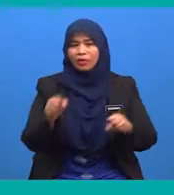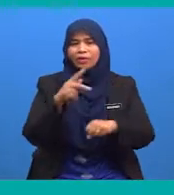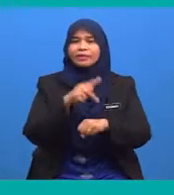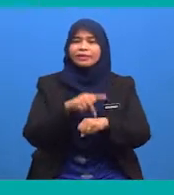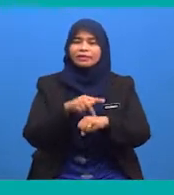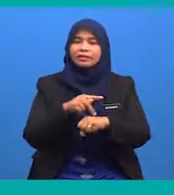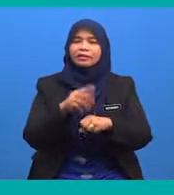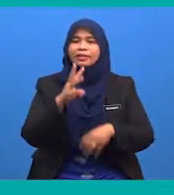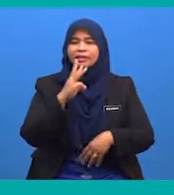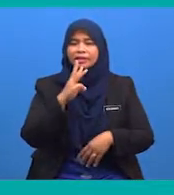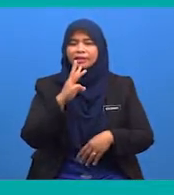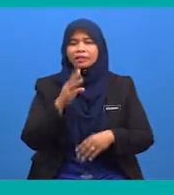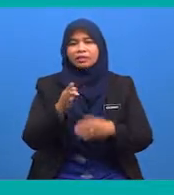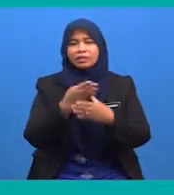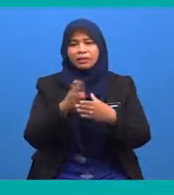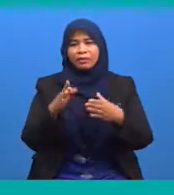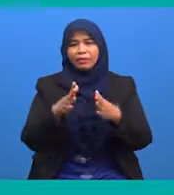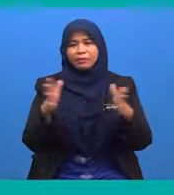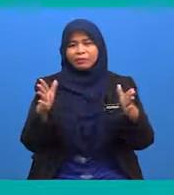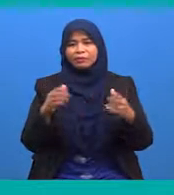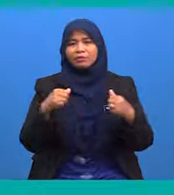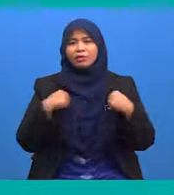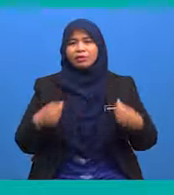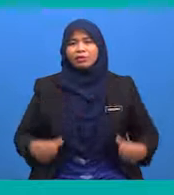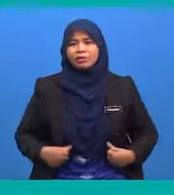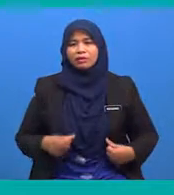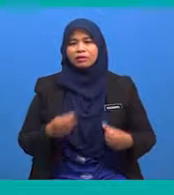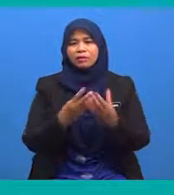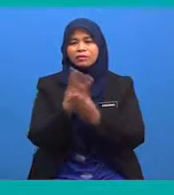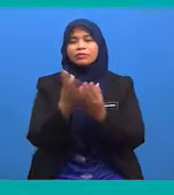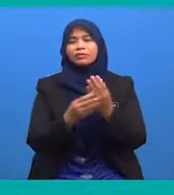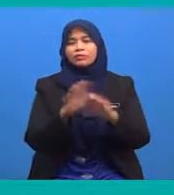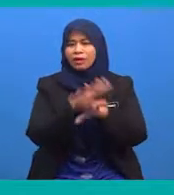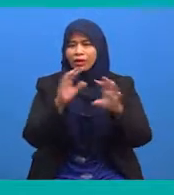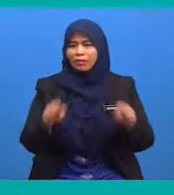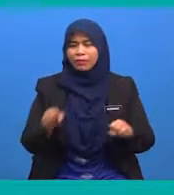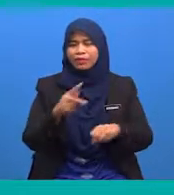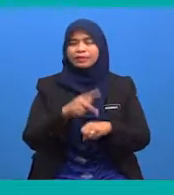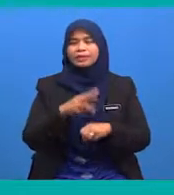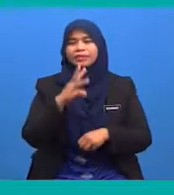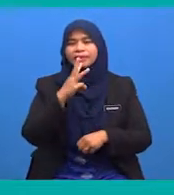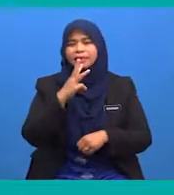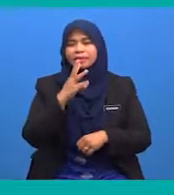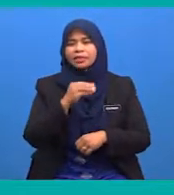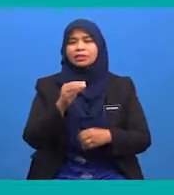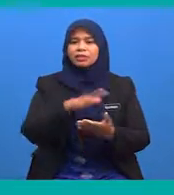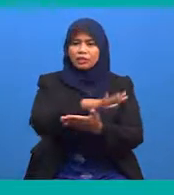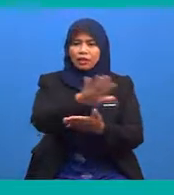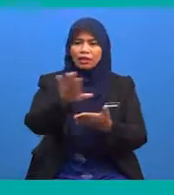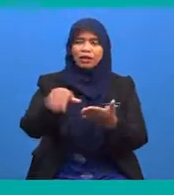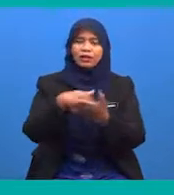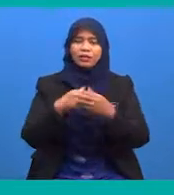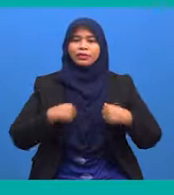Dua, sebahagian besar anggota wuduk tidak boleh terkena air. Dan yang ketiga, seluruh anggota